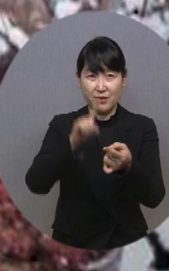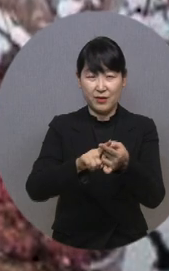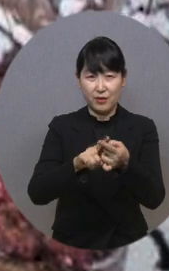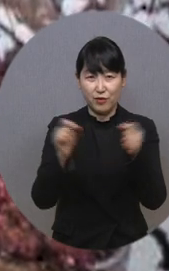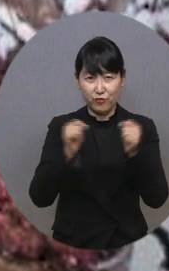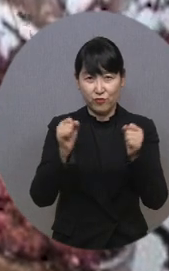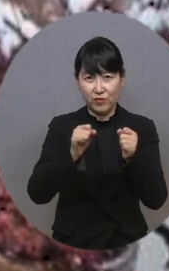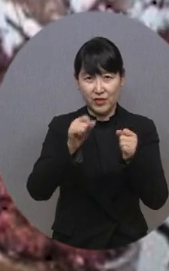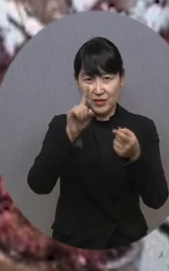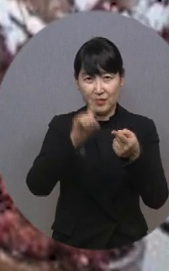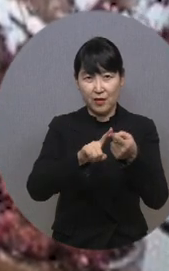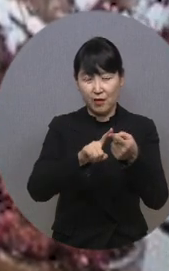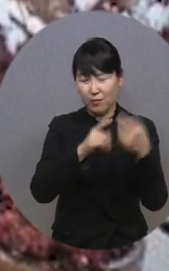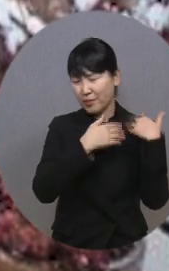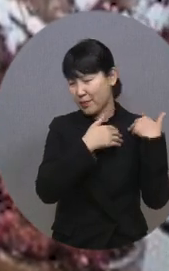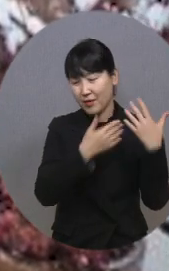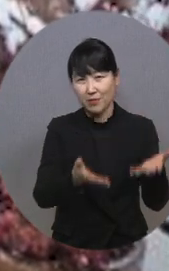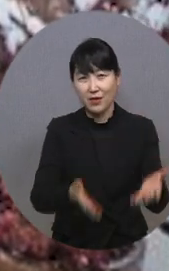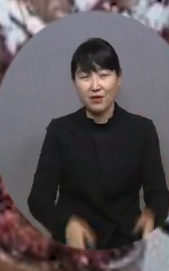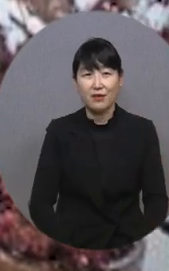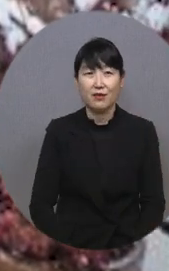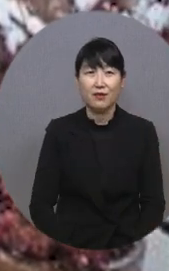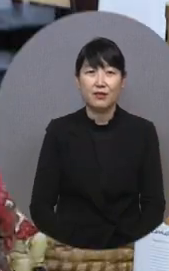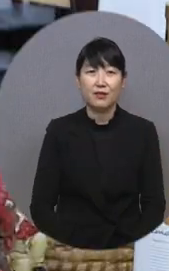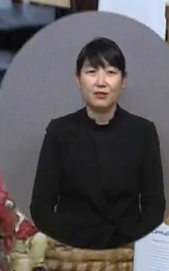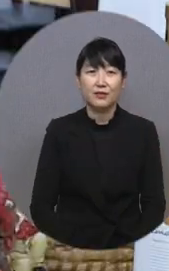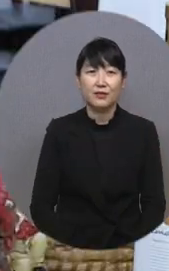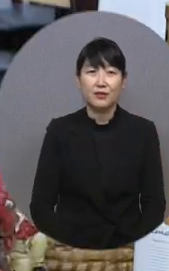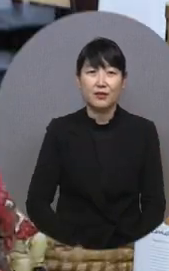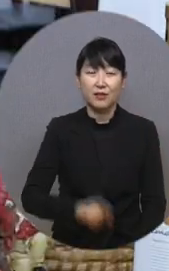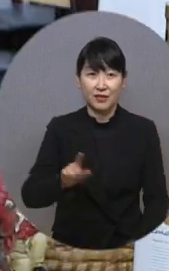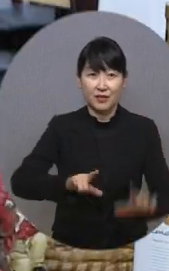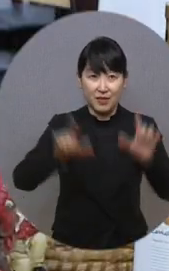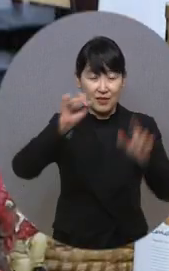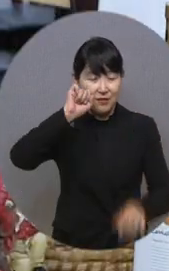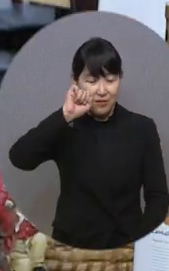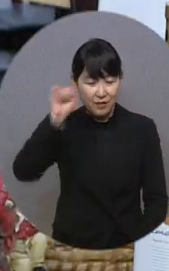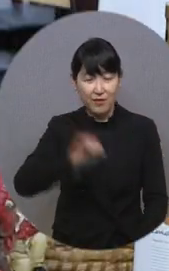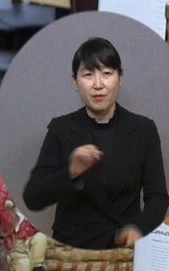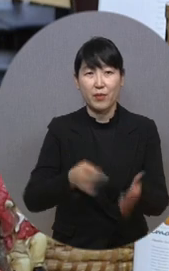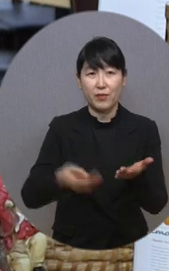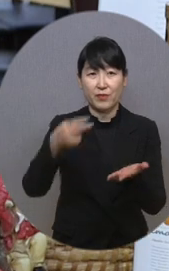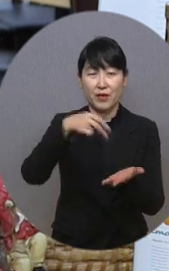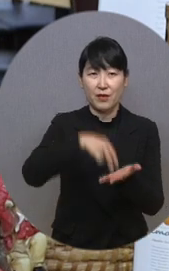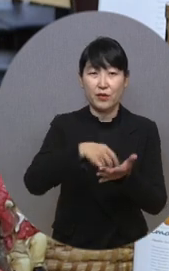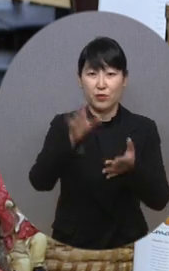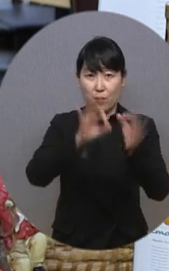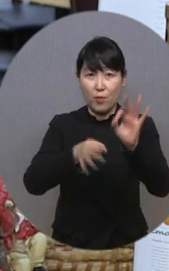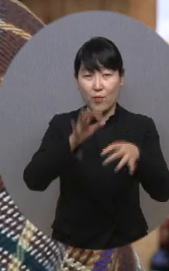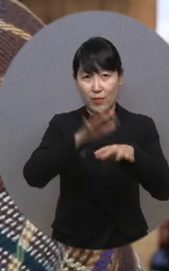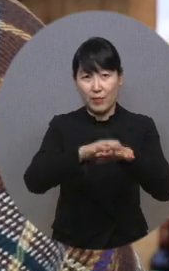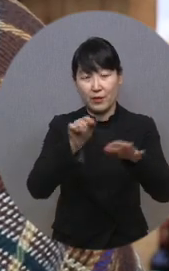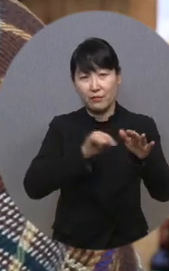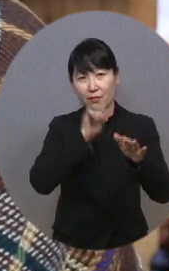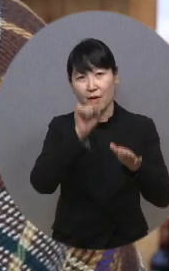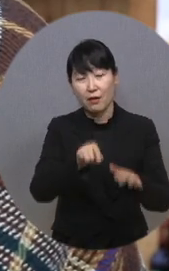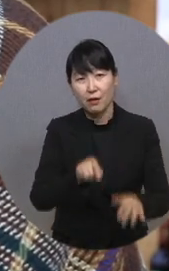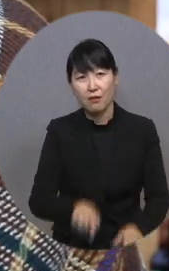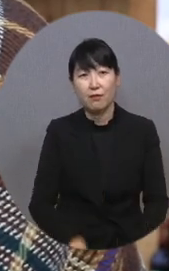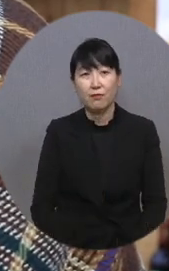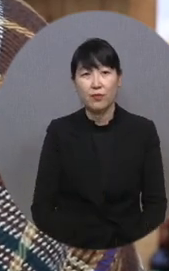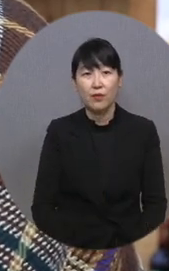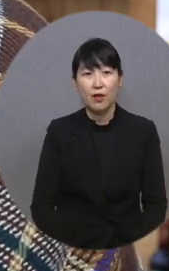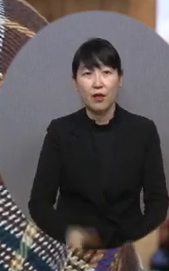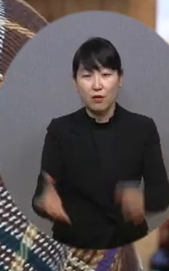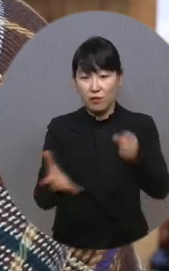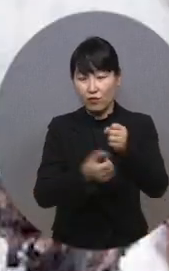그냥 방치를 해뒀습니다. 예. 그래서 어느 날 하루 새벽 일찍 일어나서 포도밭에 갔는데 그 포도밭에 수확이